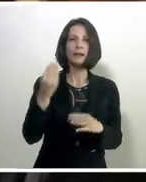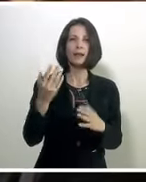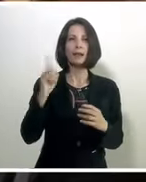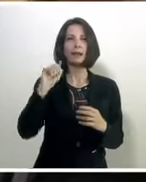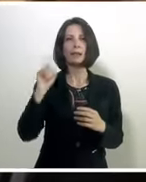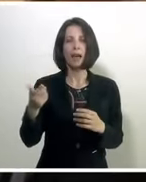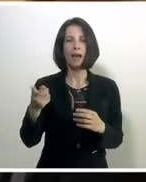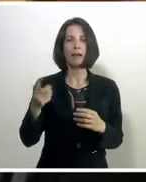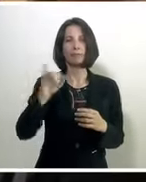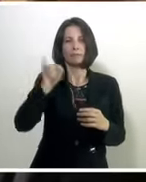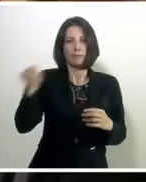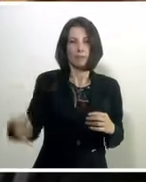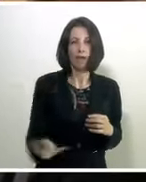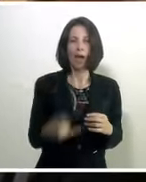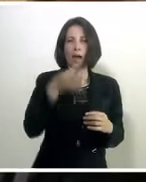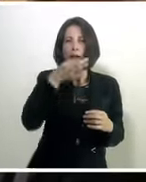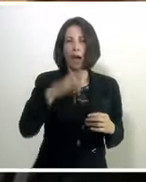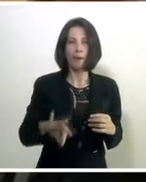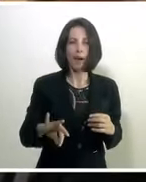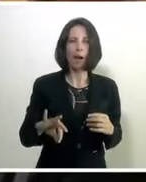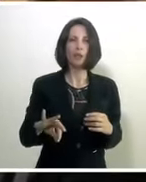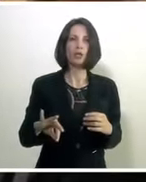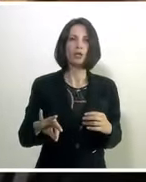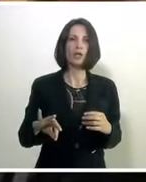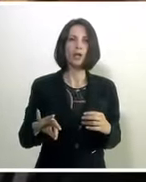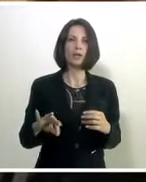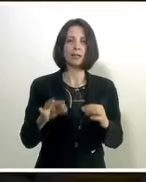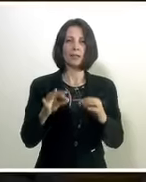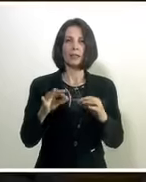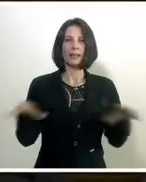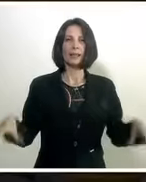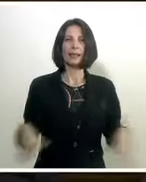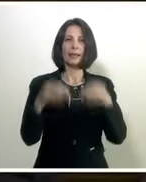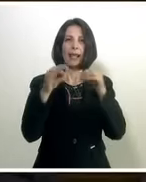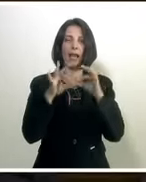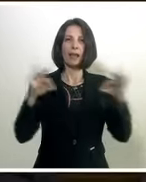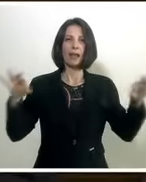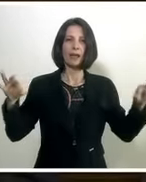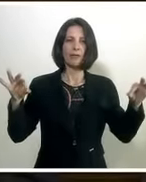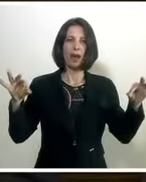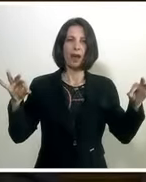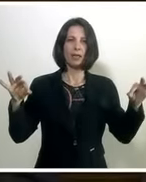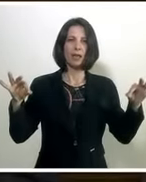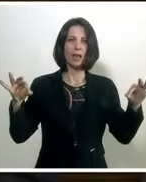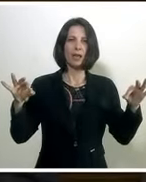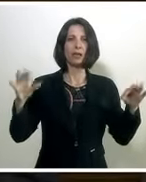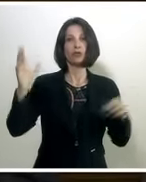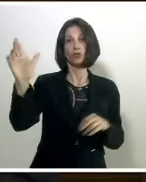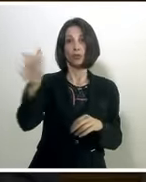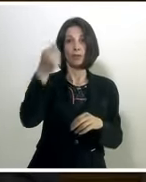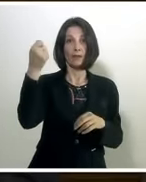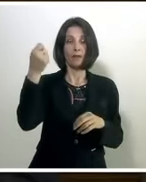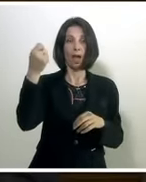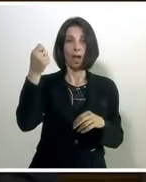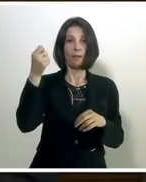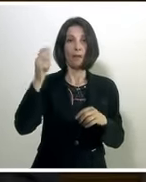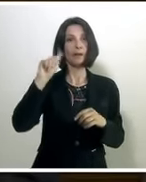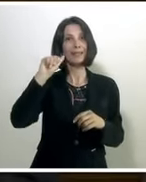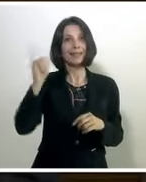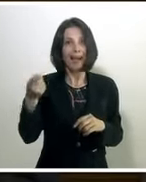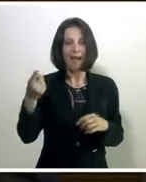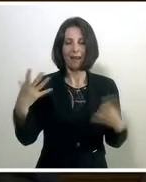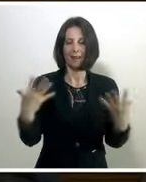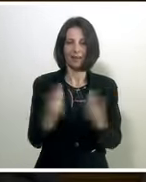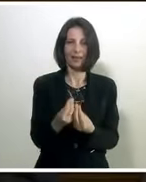Se riuscissimo a fare nostra ricordando cela questa frase ci si salva e si va avanti se si agisce insieme la